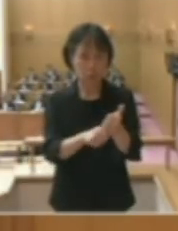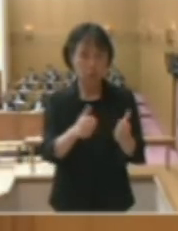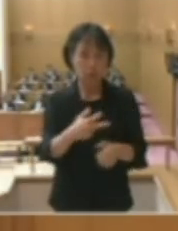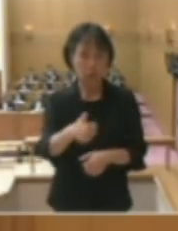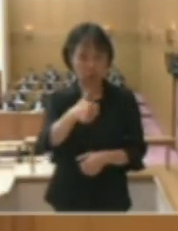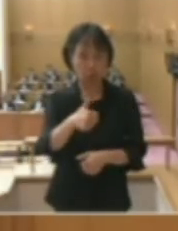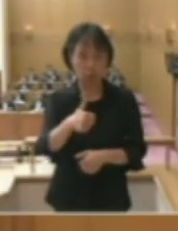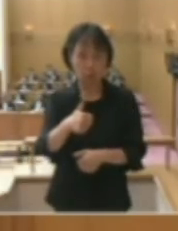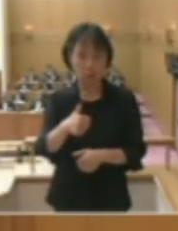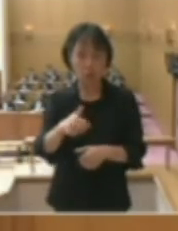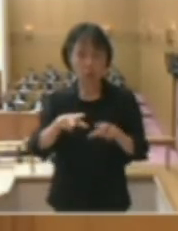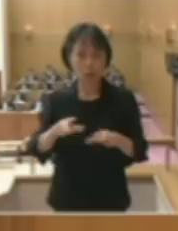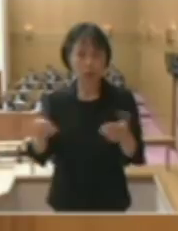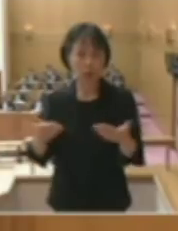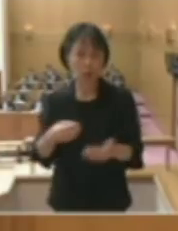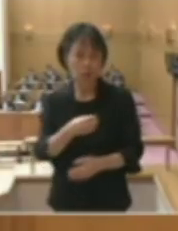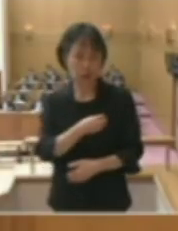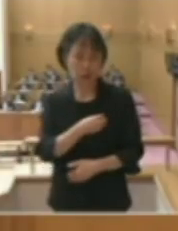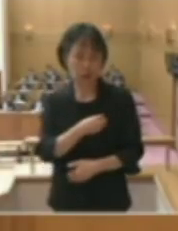も、市議会も